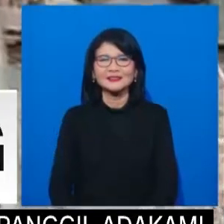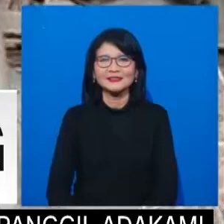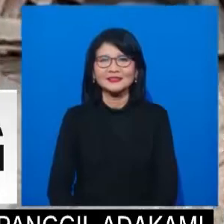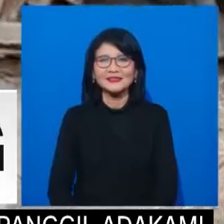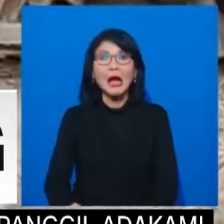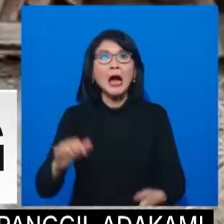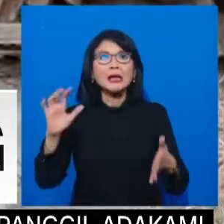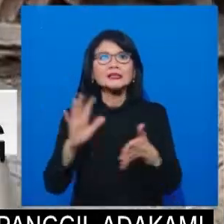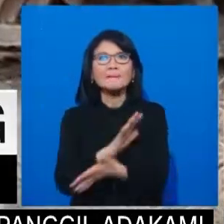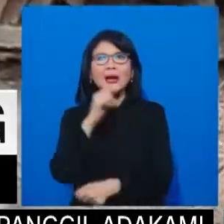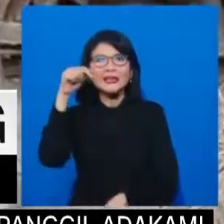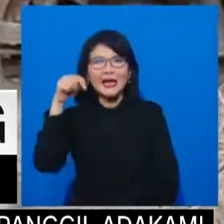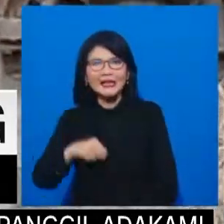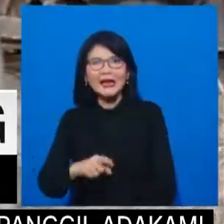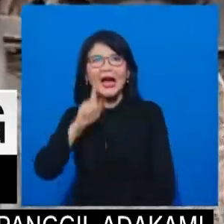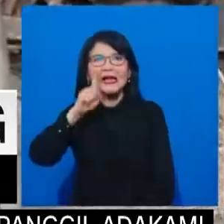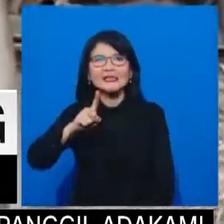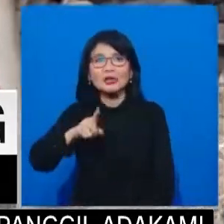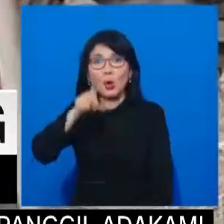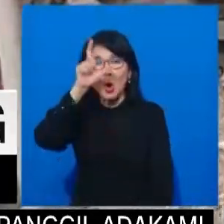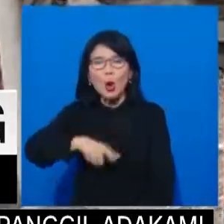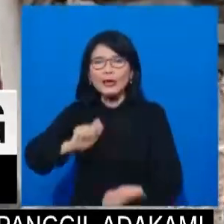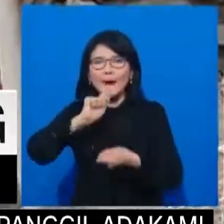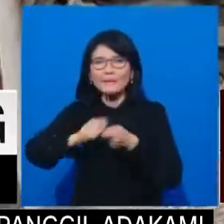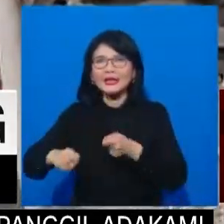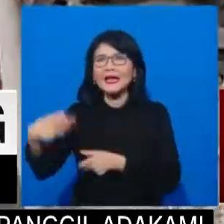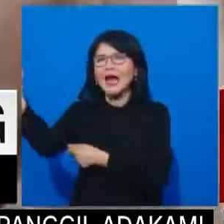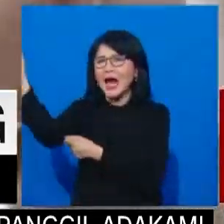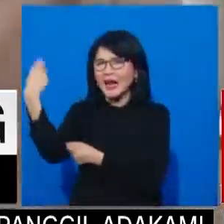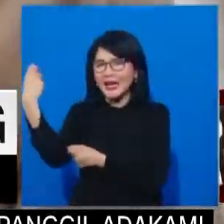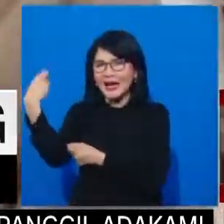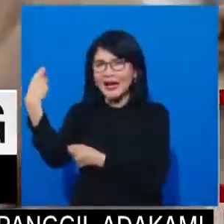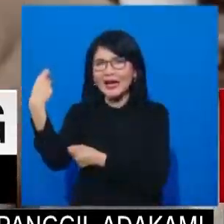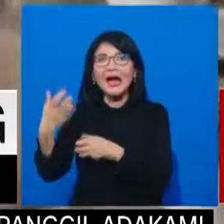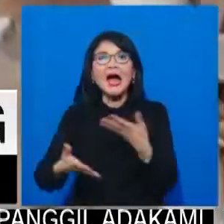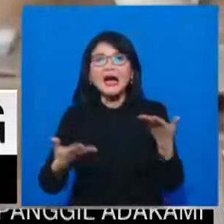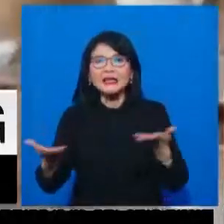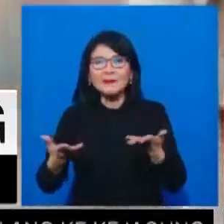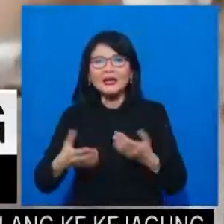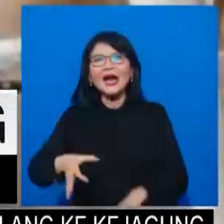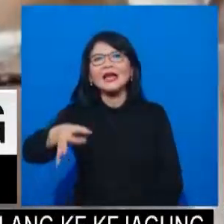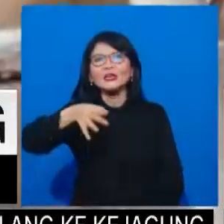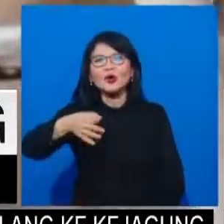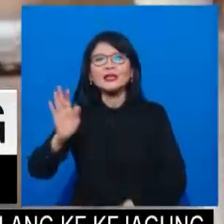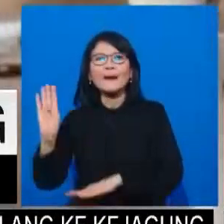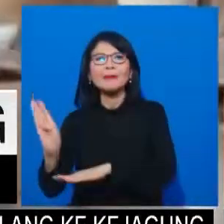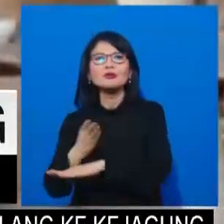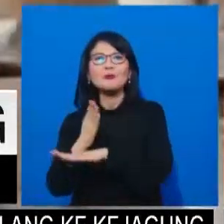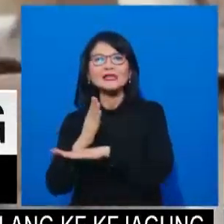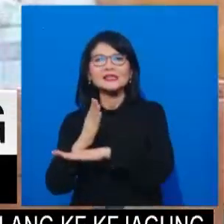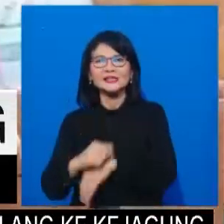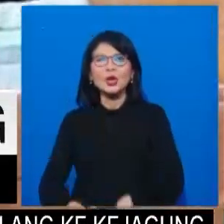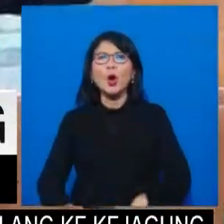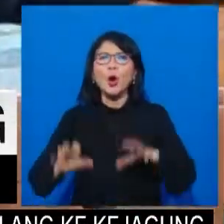Peluang ini dilihat oleh Warsit, seorang pembuat layang-layang di Desa Darna, Kradenan, Kecamatan Aji Barang, Banyumas, Jawa Tengah. Pria ini